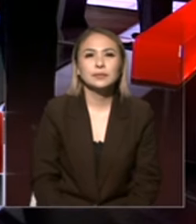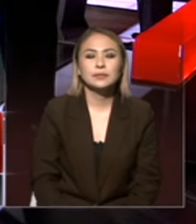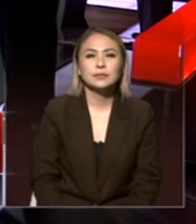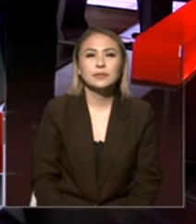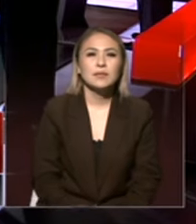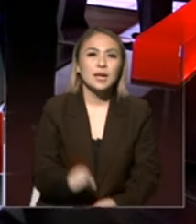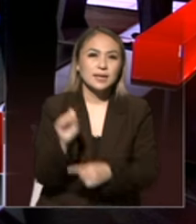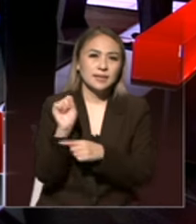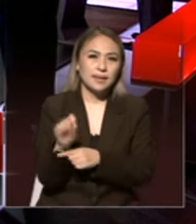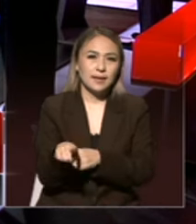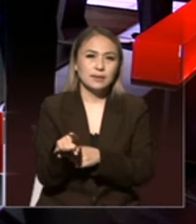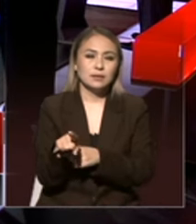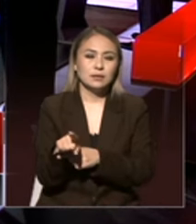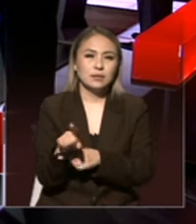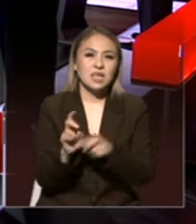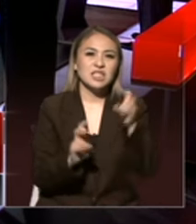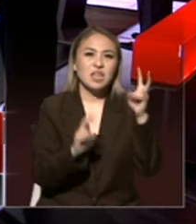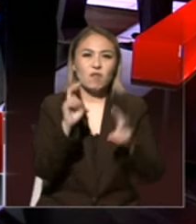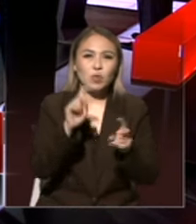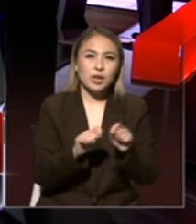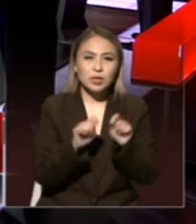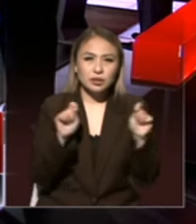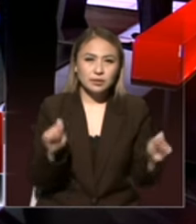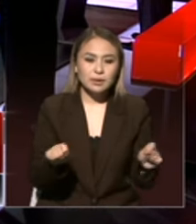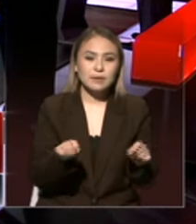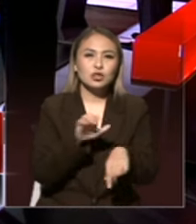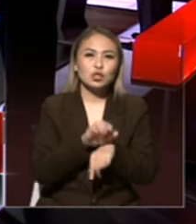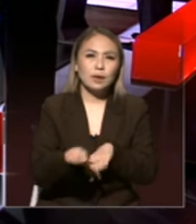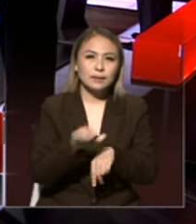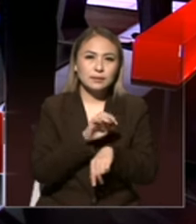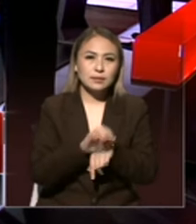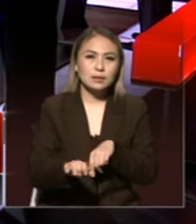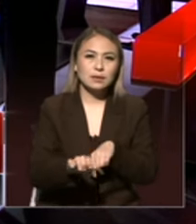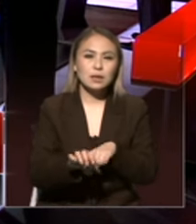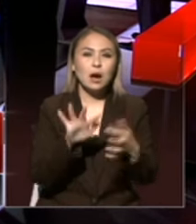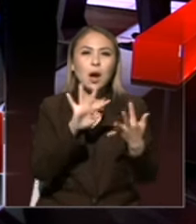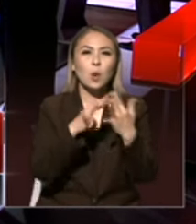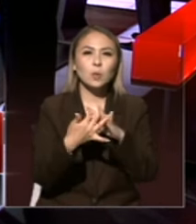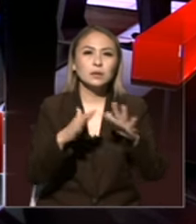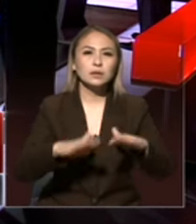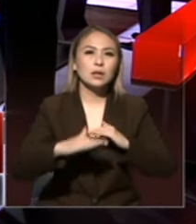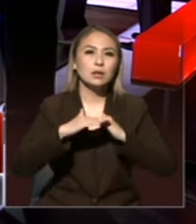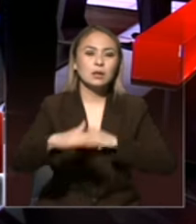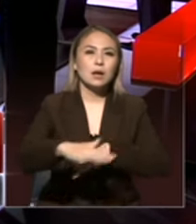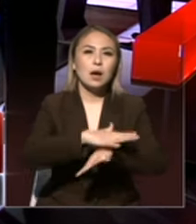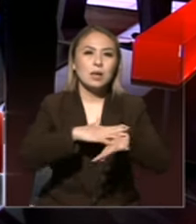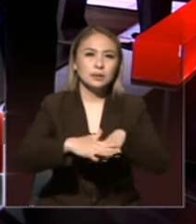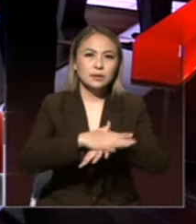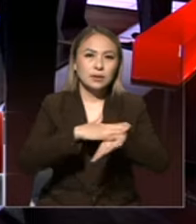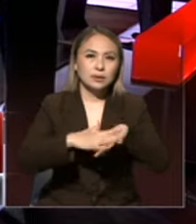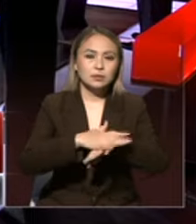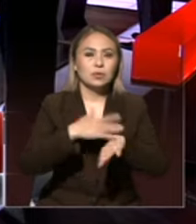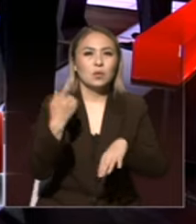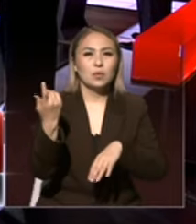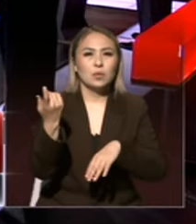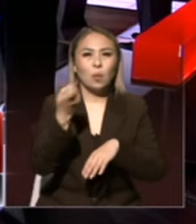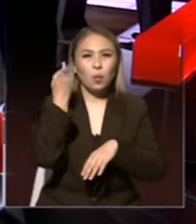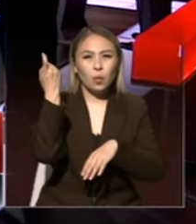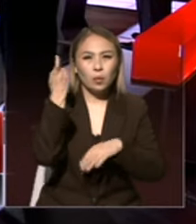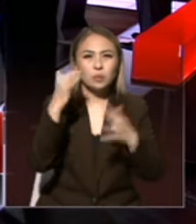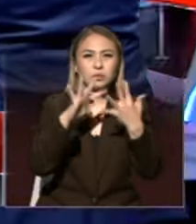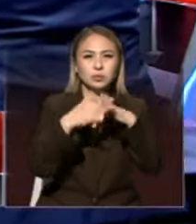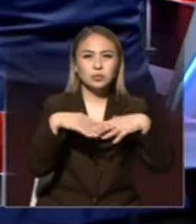задание береді? Осылай завод ашыңдар, осындай шығарыңдар, ауылдағы халықтарға, диқандарға